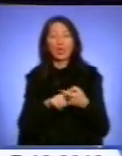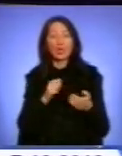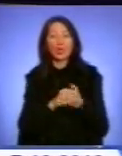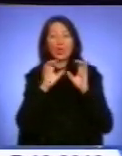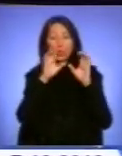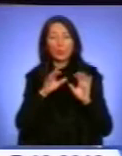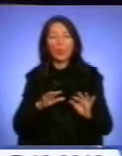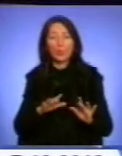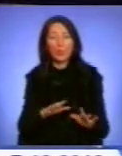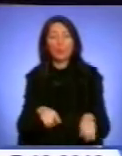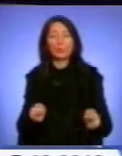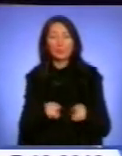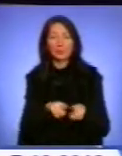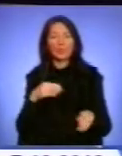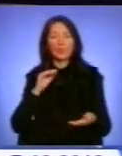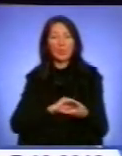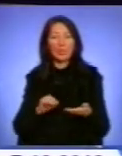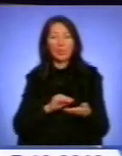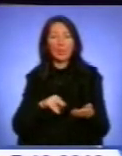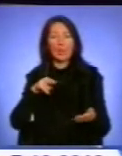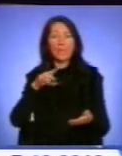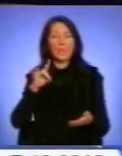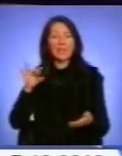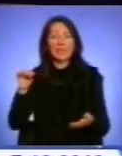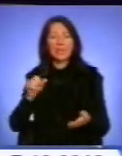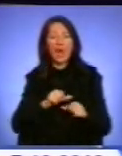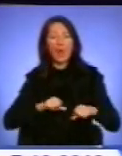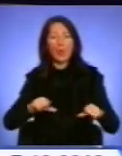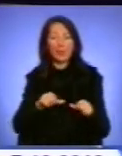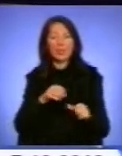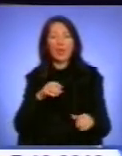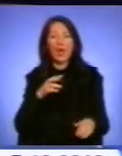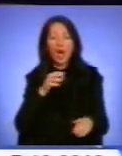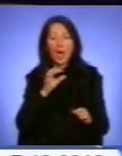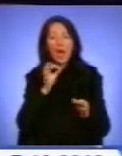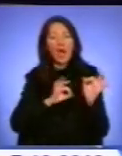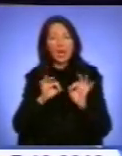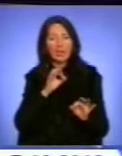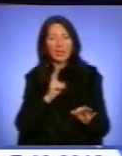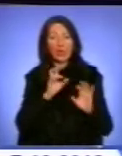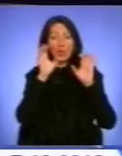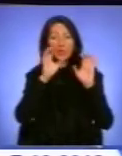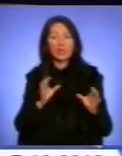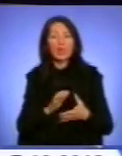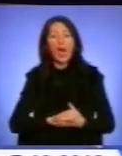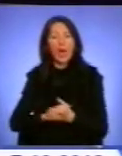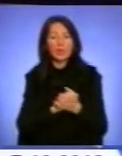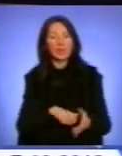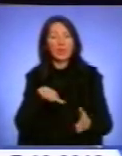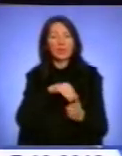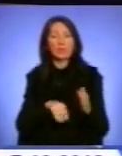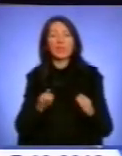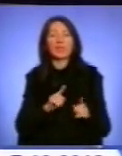процесу. Водночас секретар Венеціанської комісії Томас Маркерт радить Конституційній асамблеї внести зміни до розділу